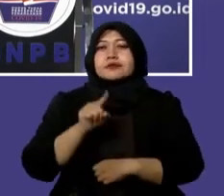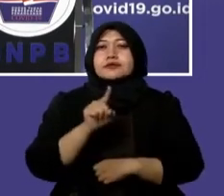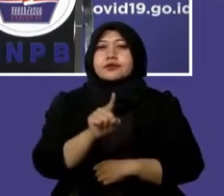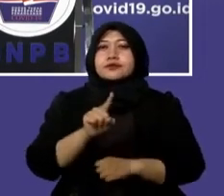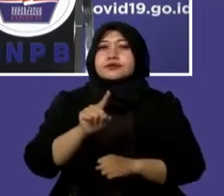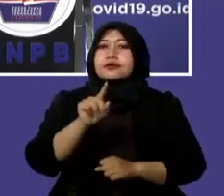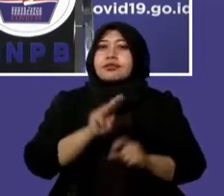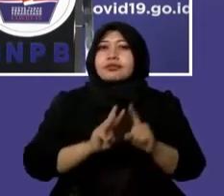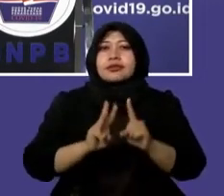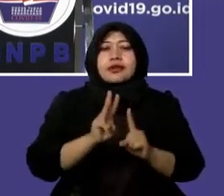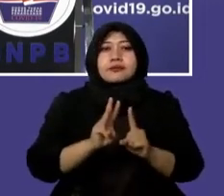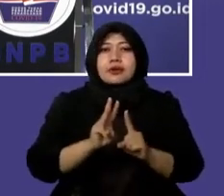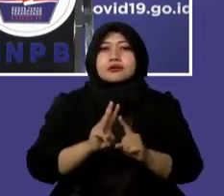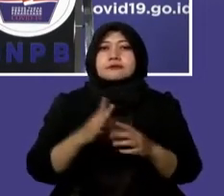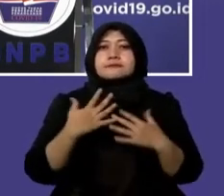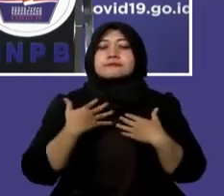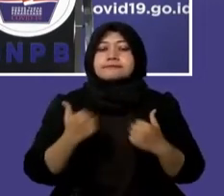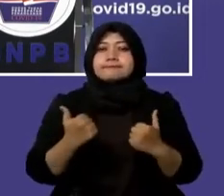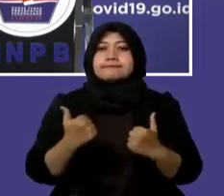113 sembuh.